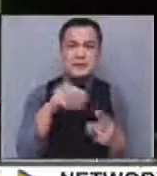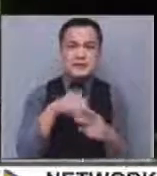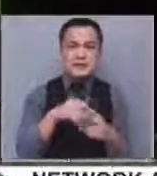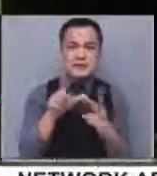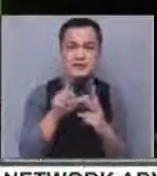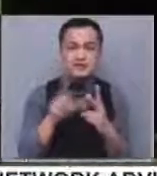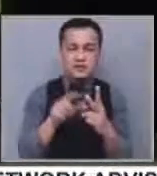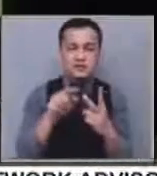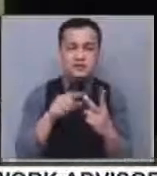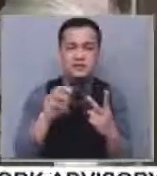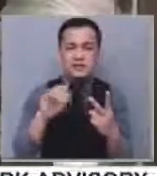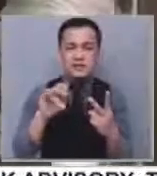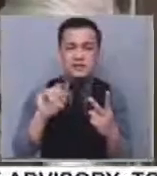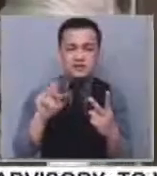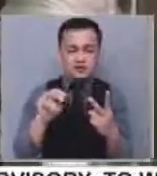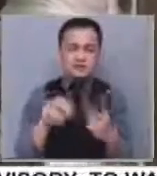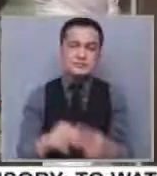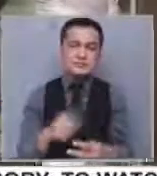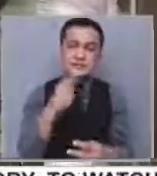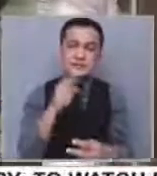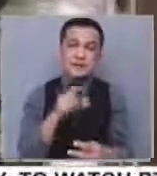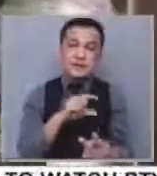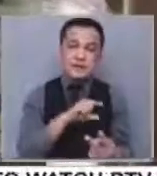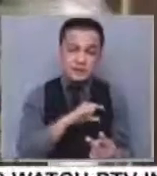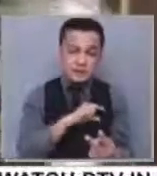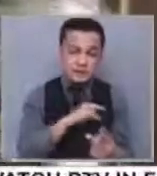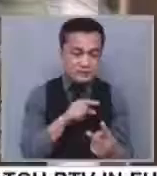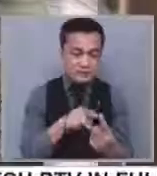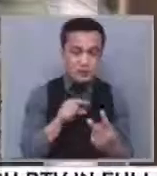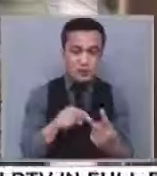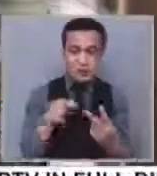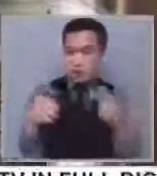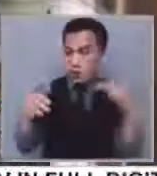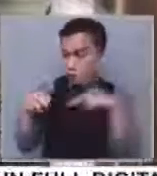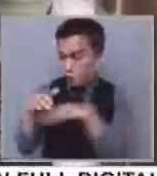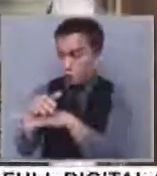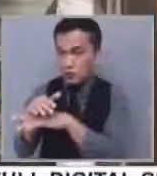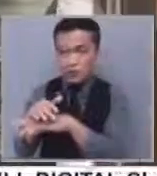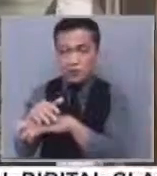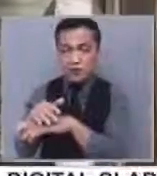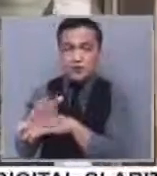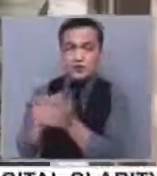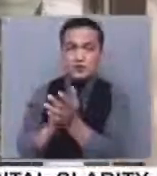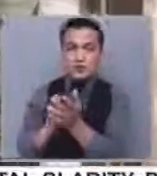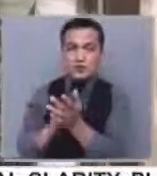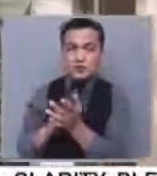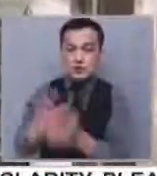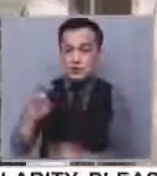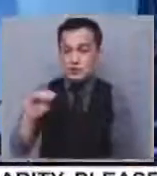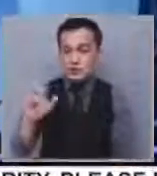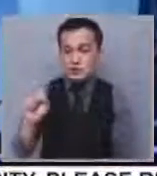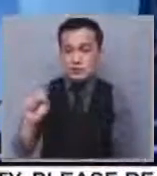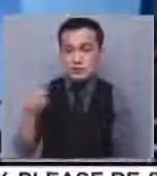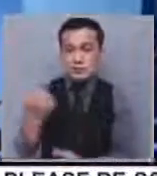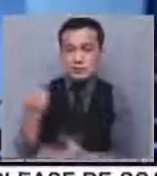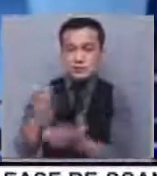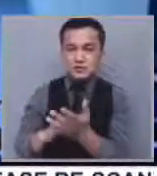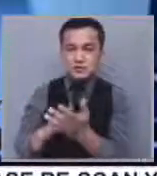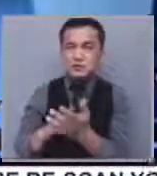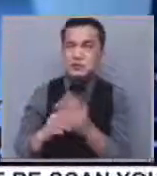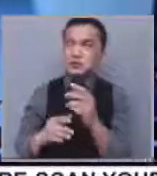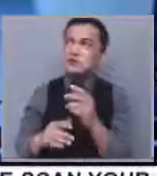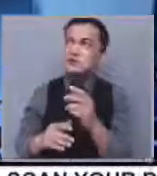sa Sampaloc Police Station, pinasok ng dalawang lalaki ang Moises Salvador Elementary School nitong Miyerkules ng madaling